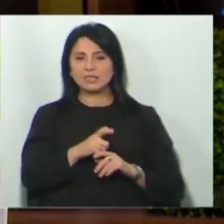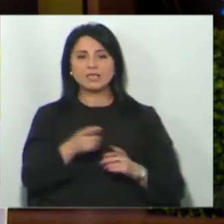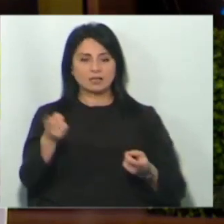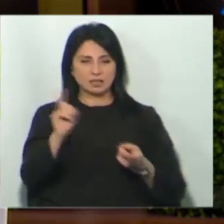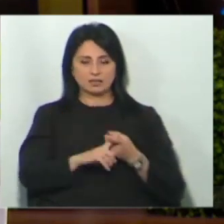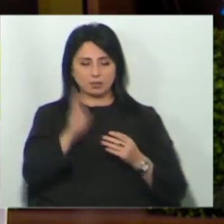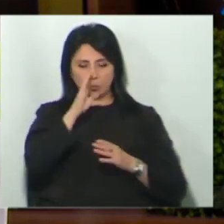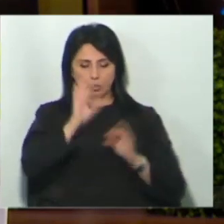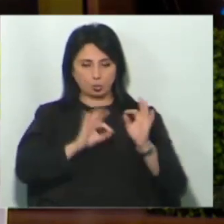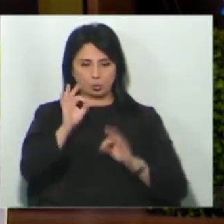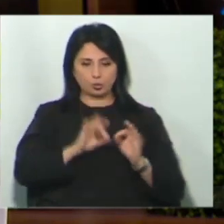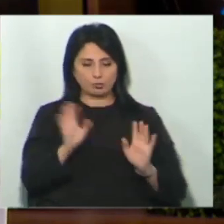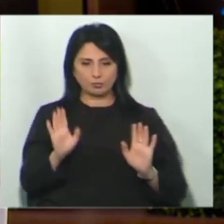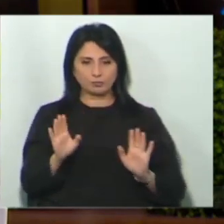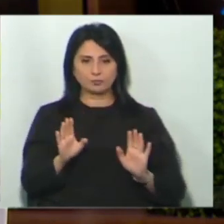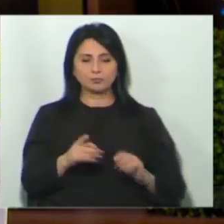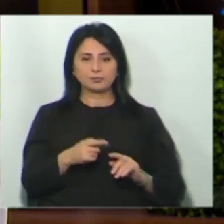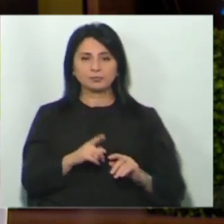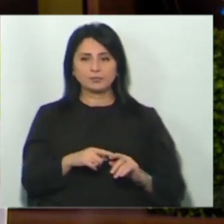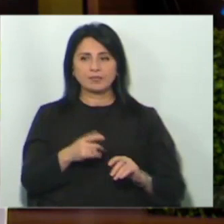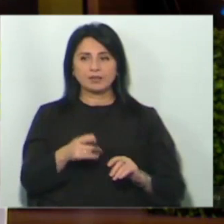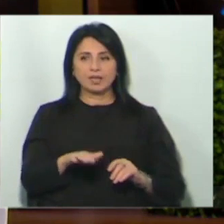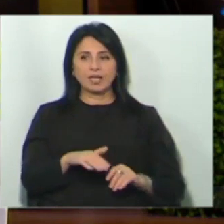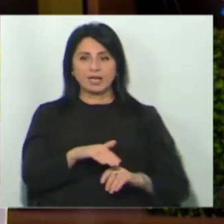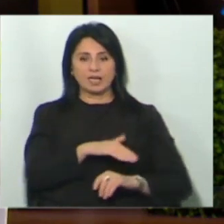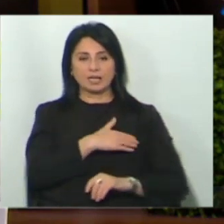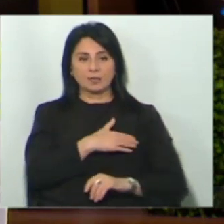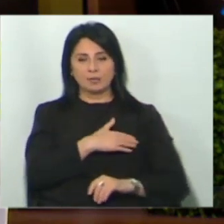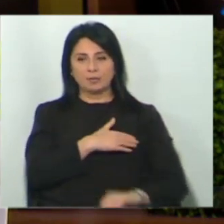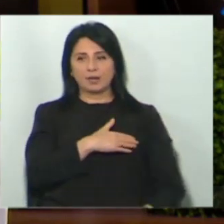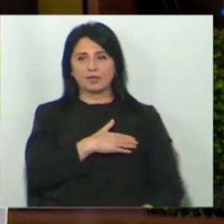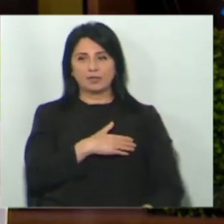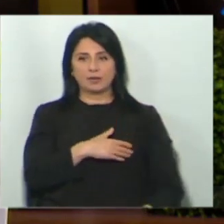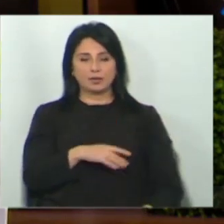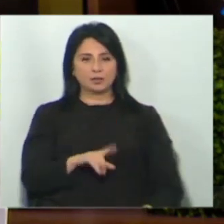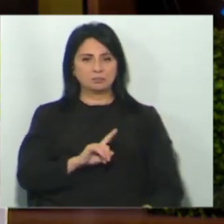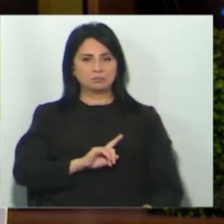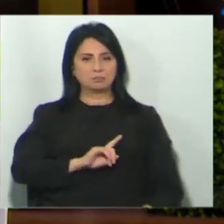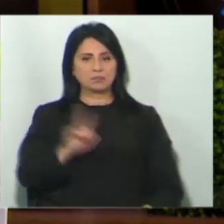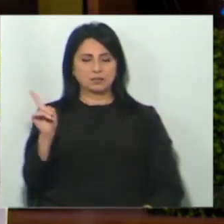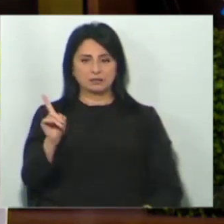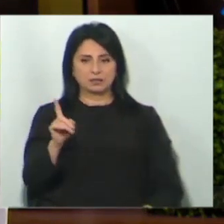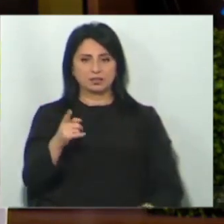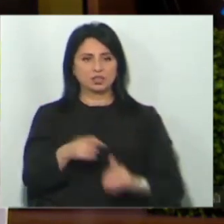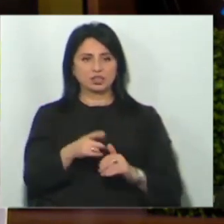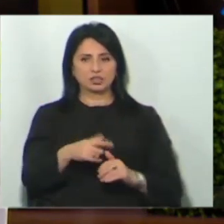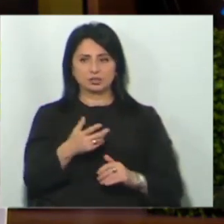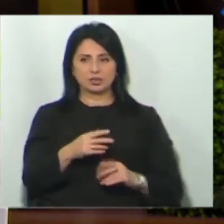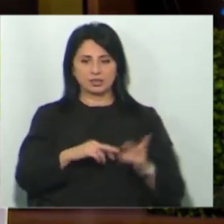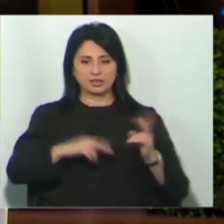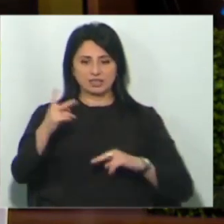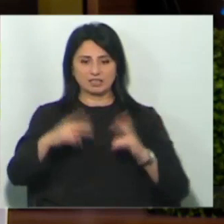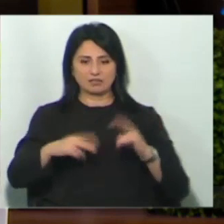ძალიან ბუნებრივია, იმიტომ რომ ტემპერატურის ესეთი უცნაური